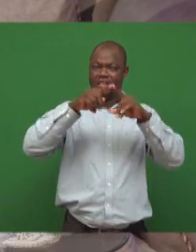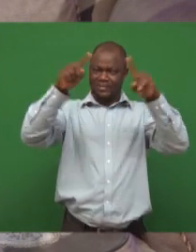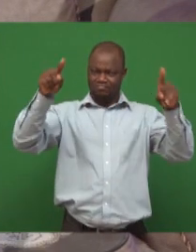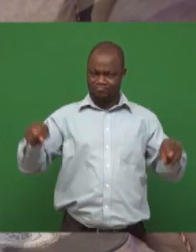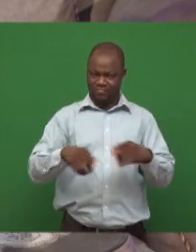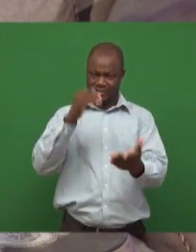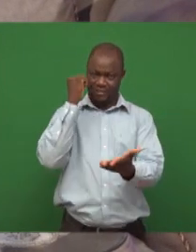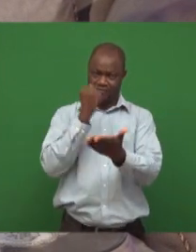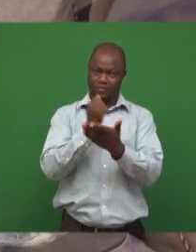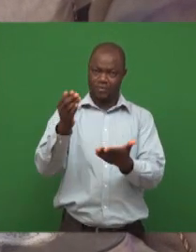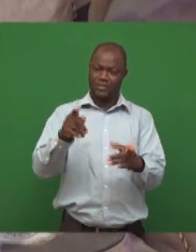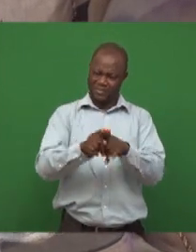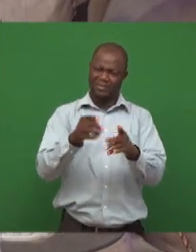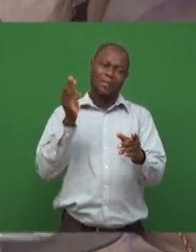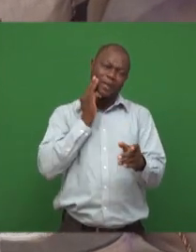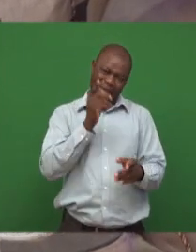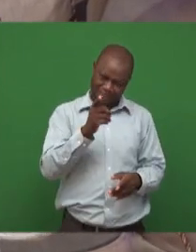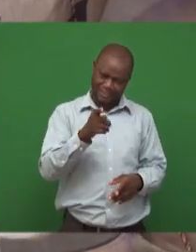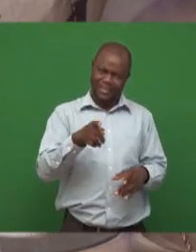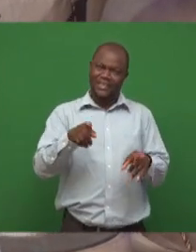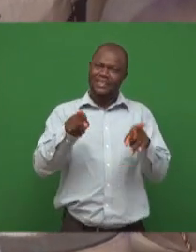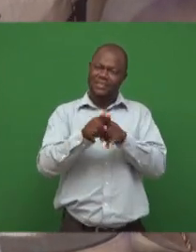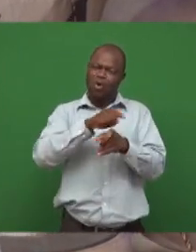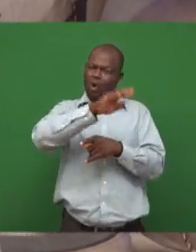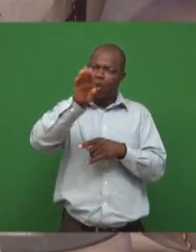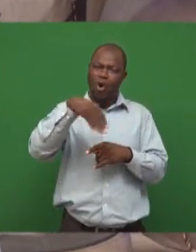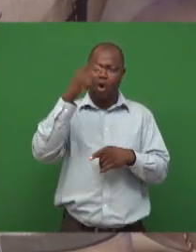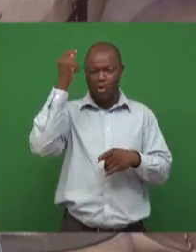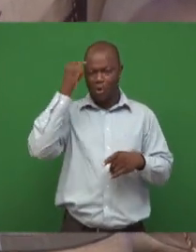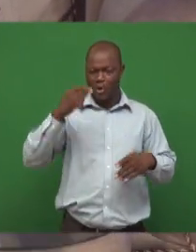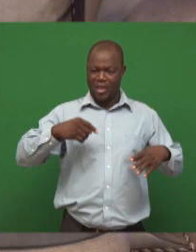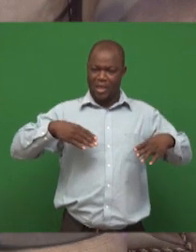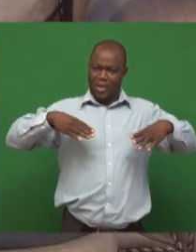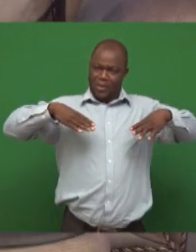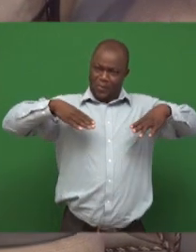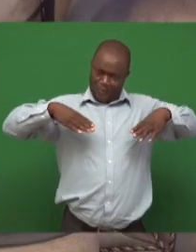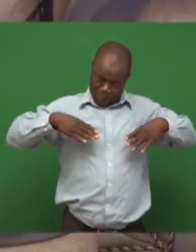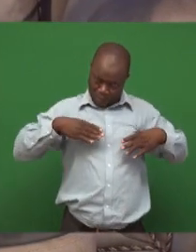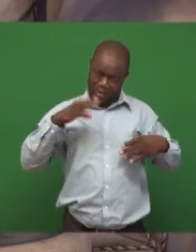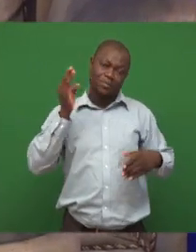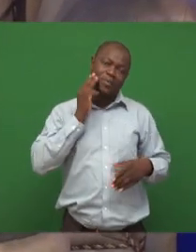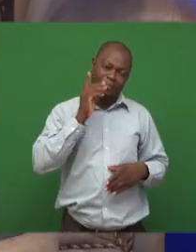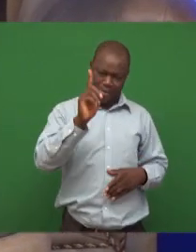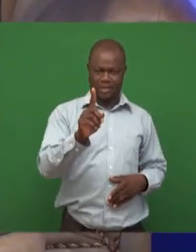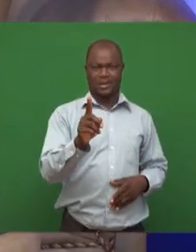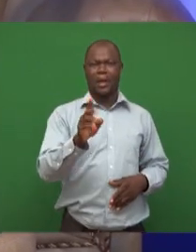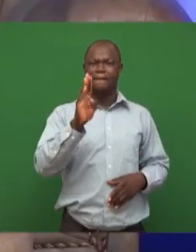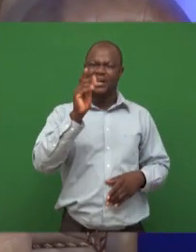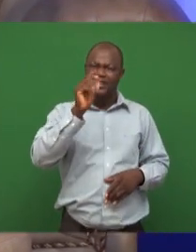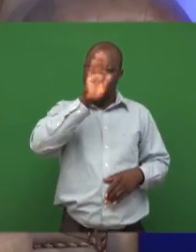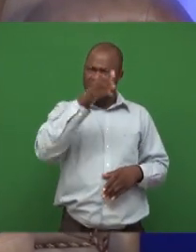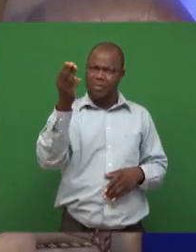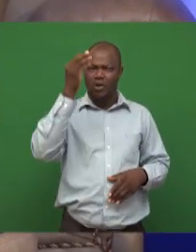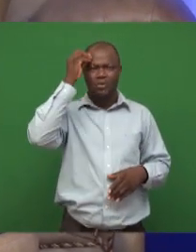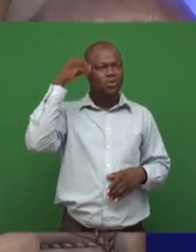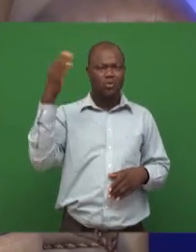atingati madocuments pachirungu. Tinoziva kuti pane rimwe gwaro rinokosha zvakanyanya asi vakawanda vedu havanyatsoziva